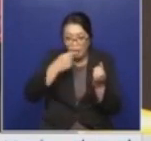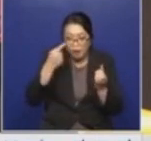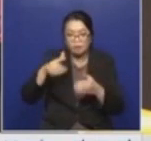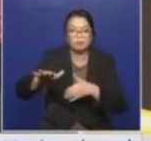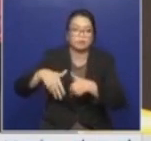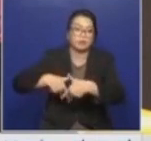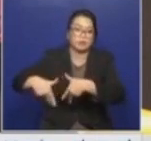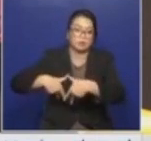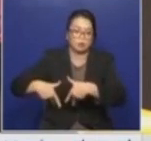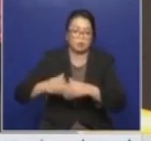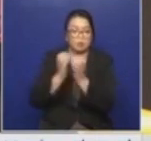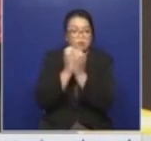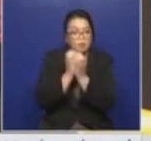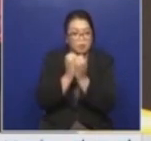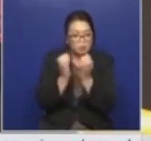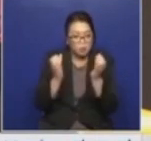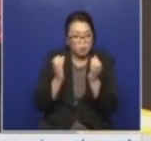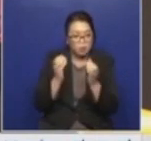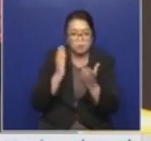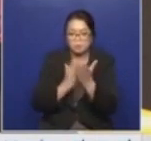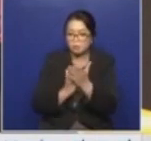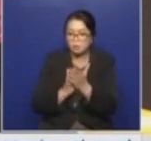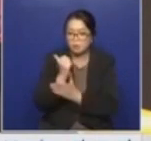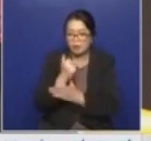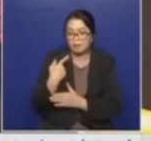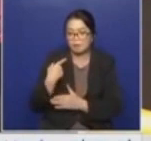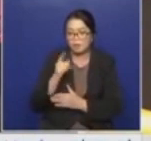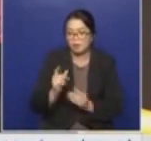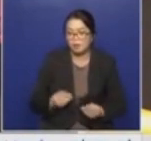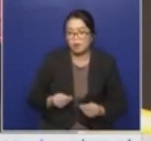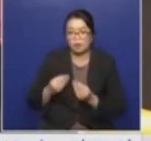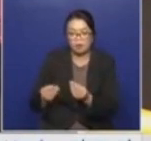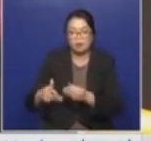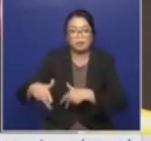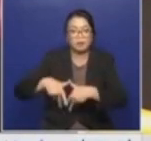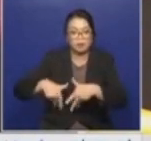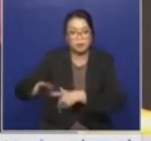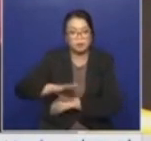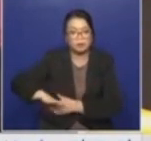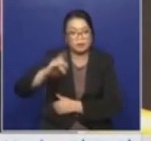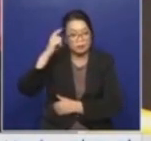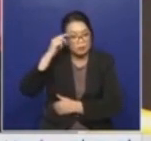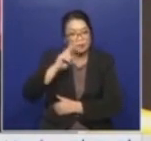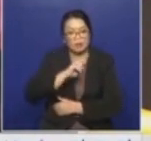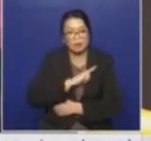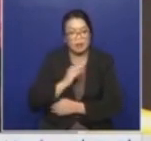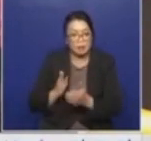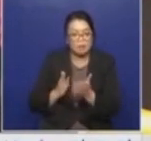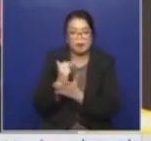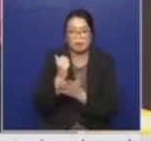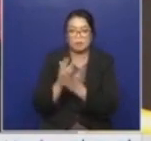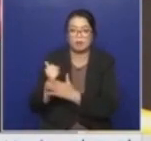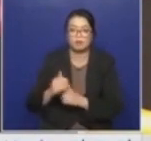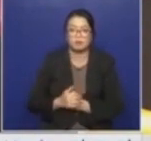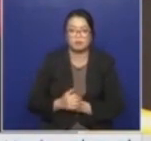นรัฐธรรมนูญที่จะเกิดประโยชน์โดยประชาชนและเพื่อประชาชนอย่างจริงจังต้อง